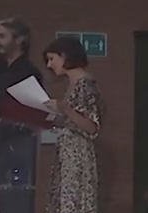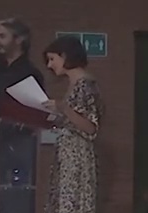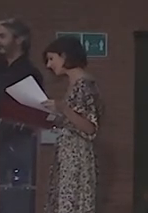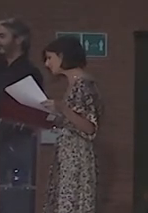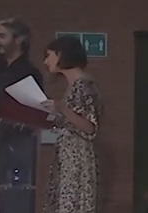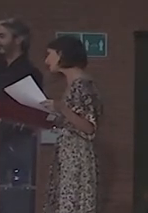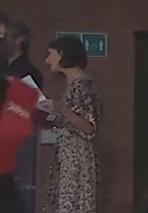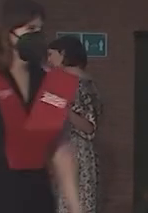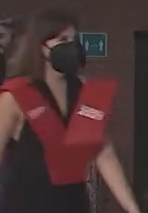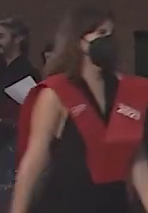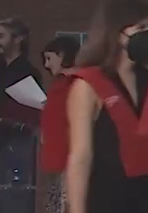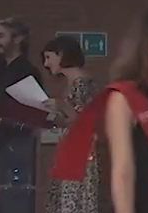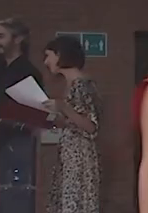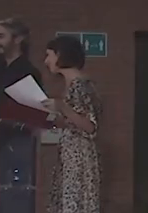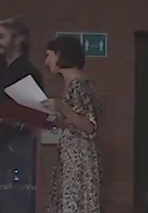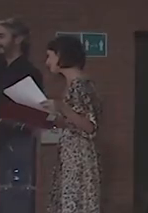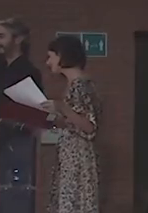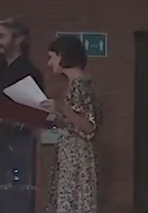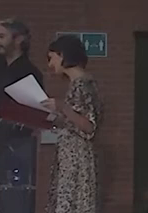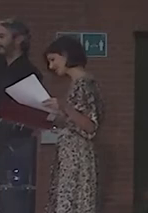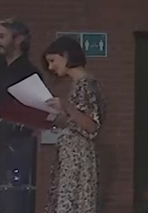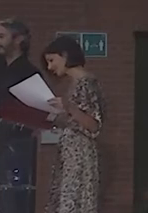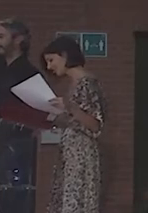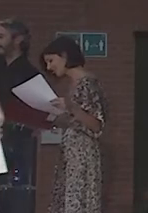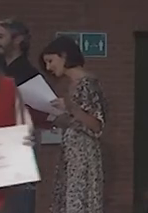Visca Víctor Bosque Gala.